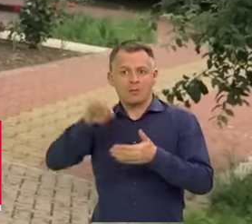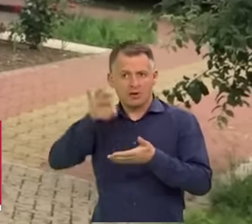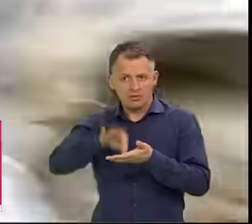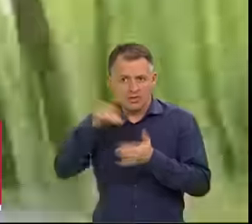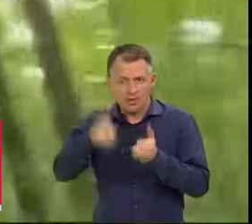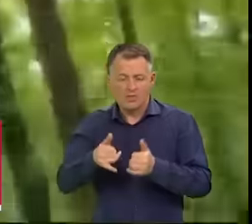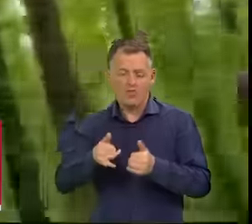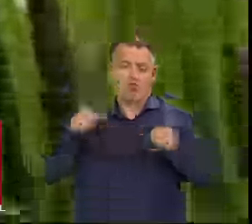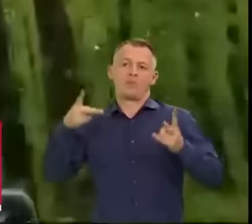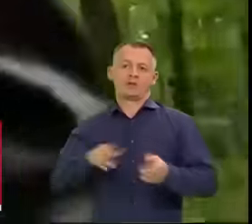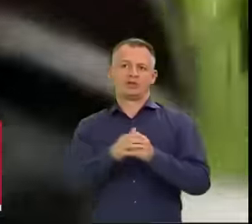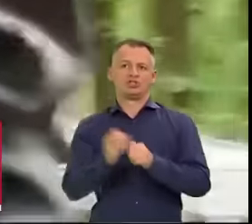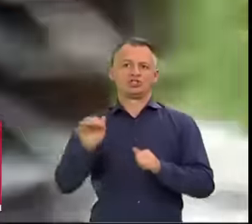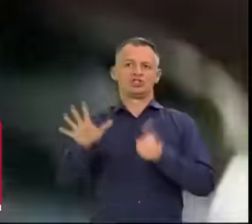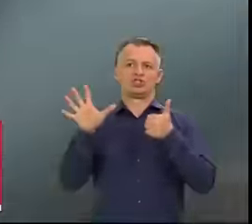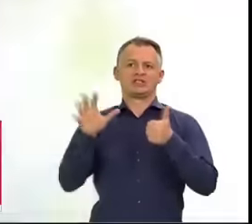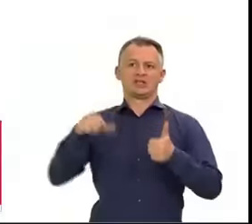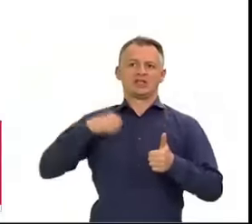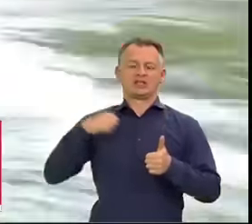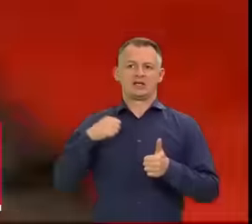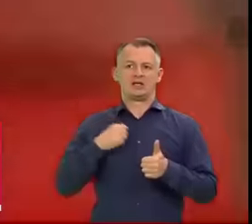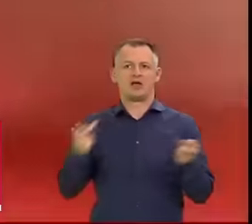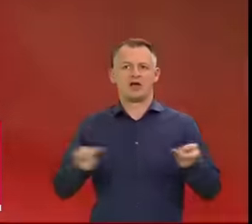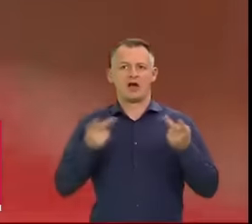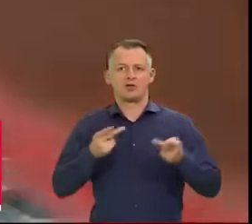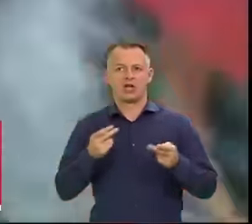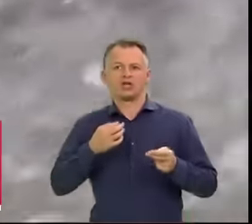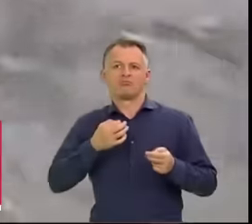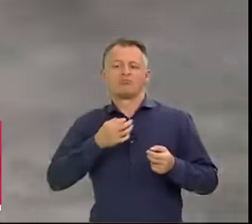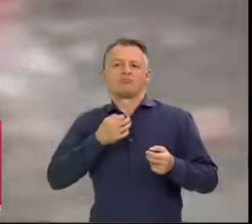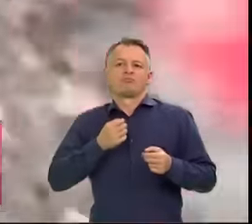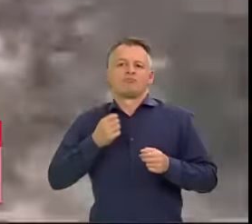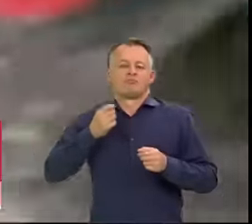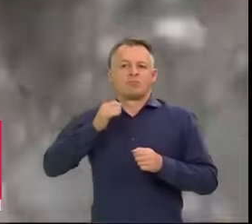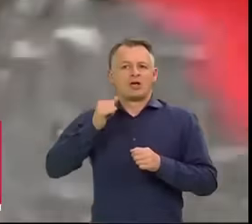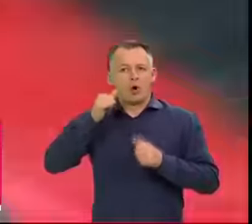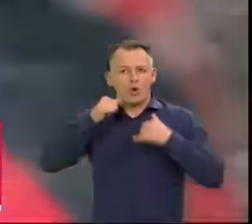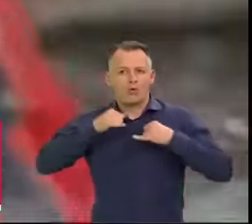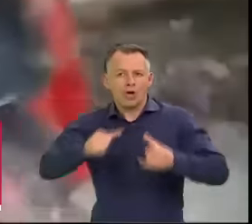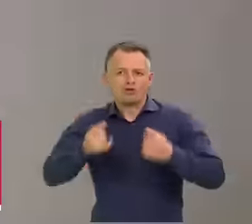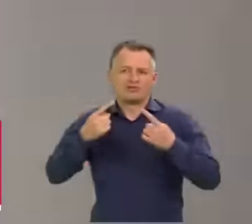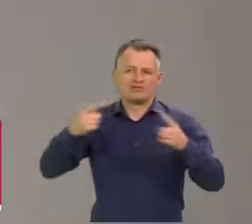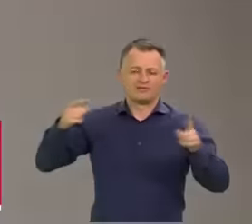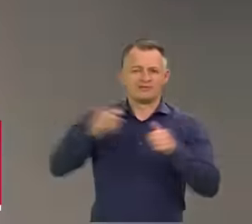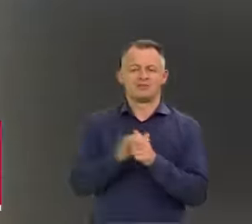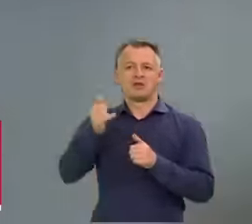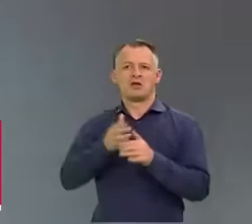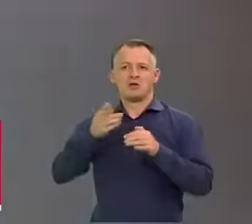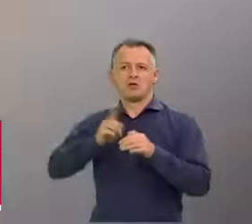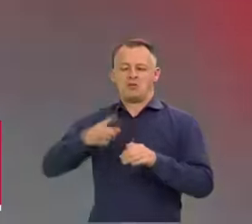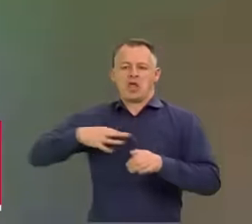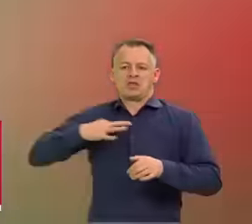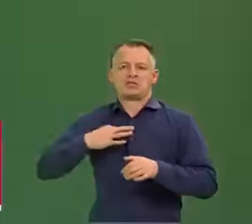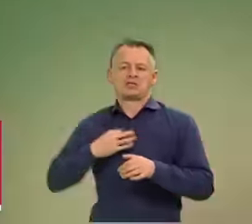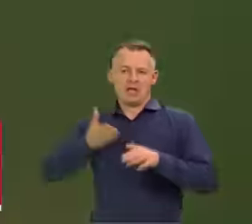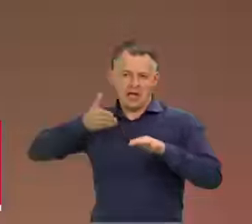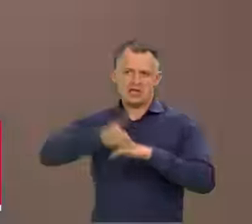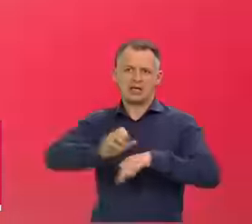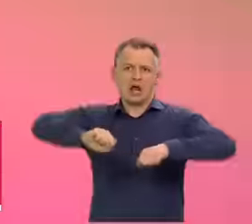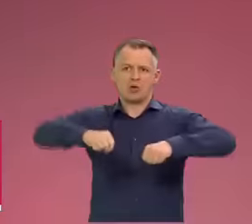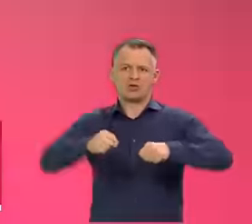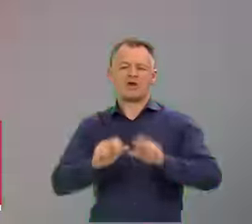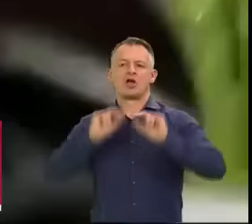interzis. Cei 6 tineri în căutare de senzațitari nu au acceptat interdicția de a intra cu ATV-urile în pădure și de aici până la scandal a mai fost